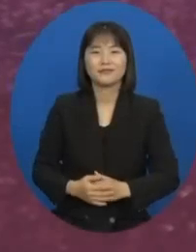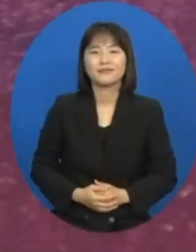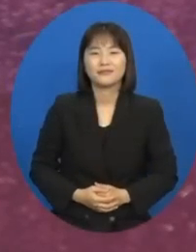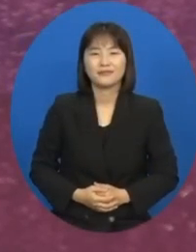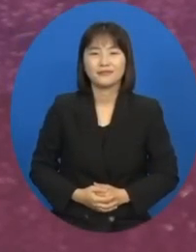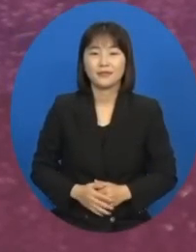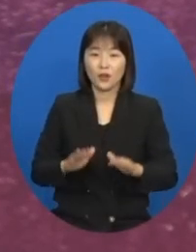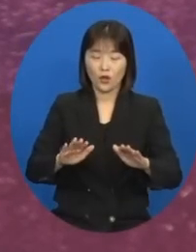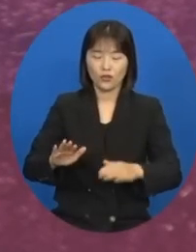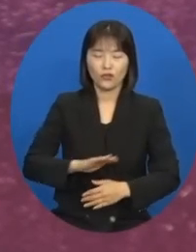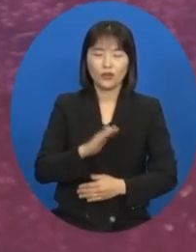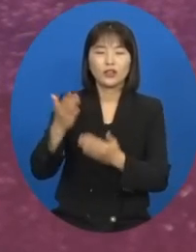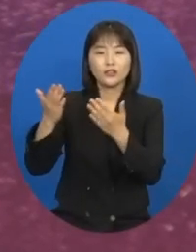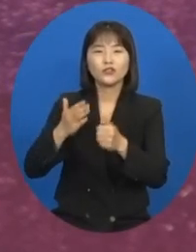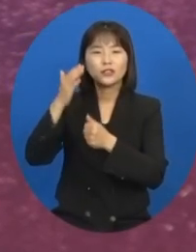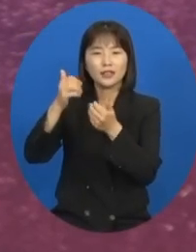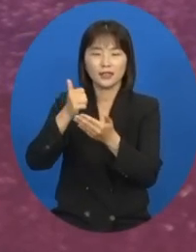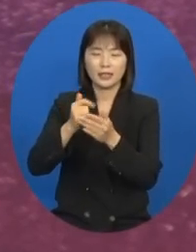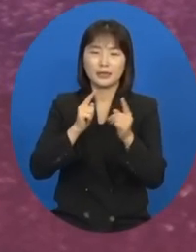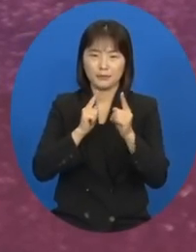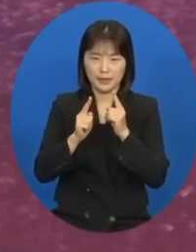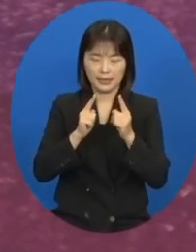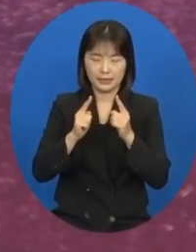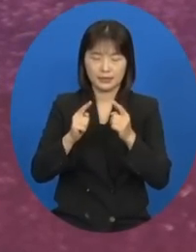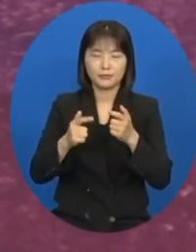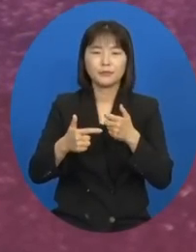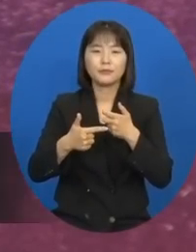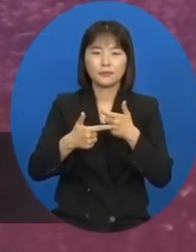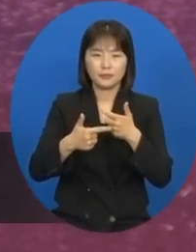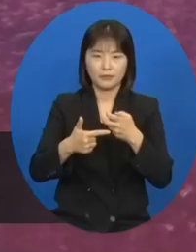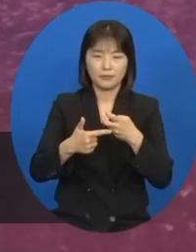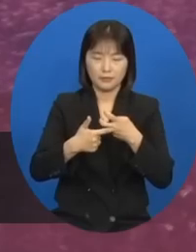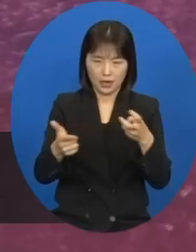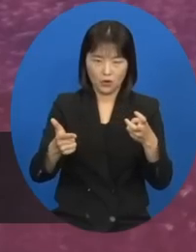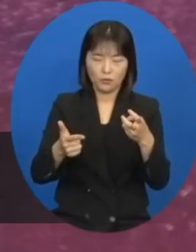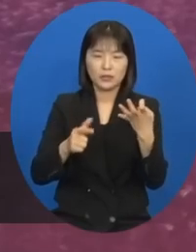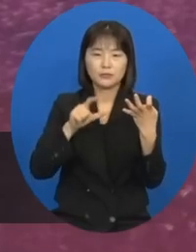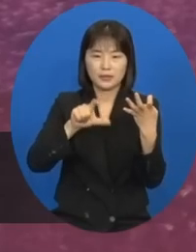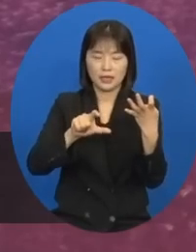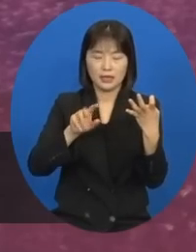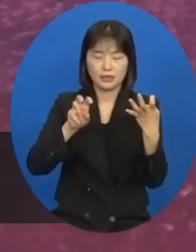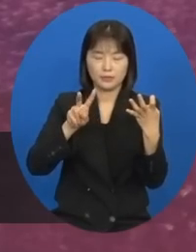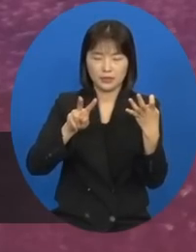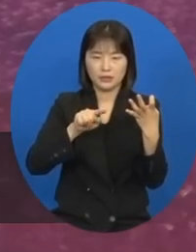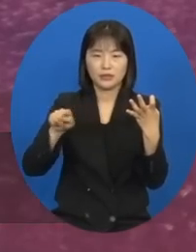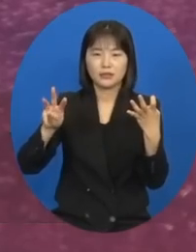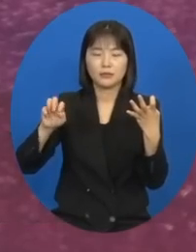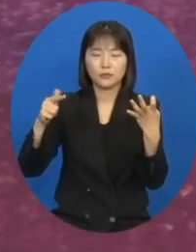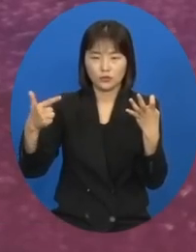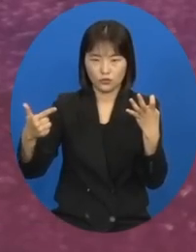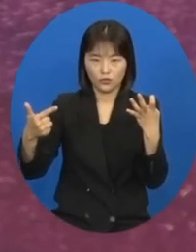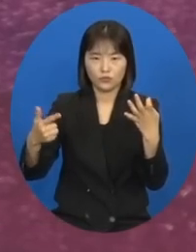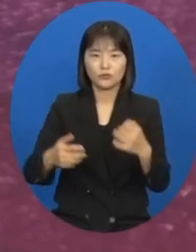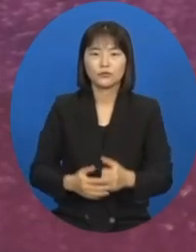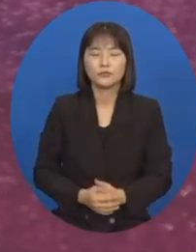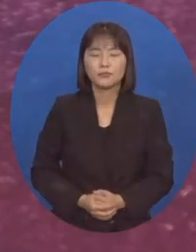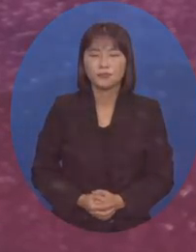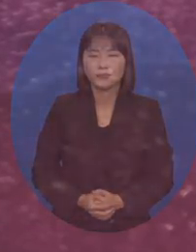오늘 우리에게 주시는 하나님의 말씀은 마가복음 14장 32절에서 36절 말씀입니다